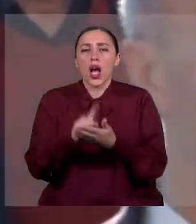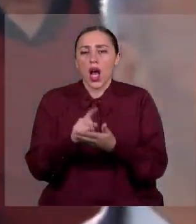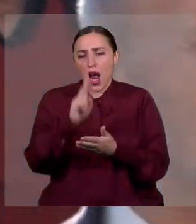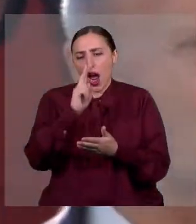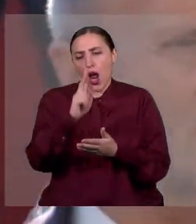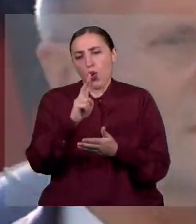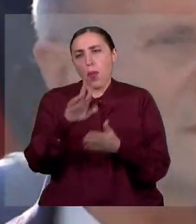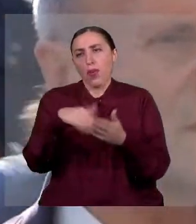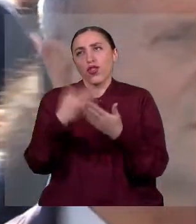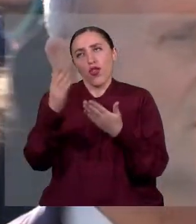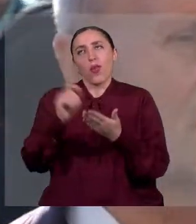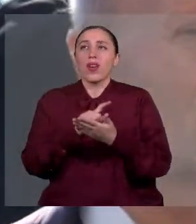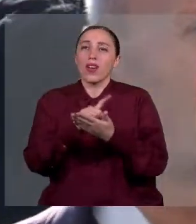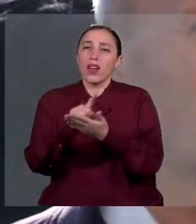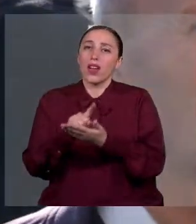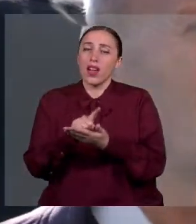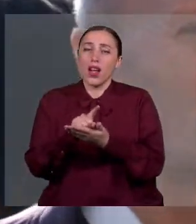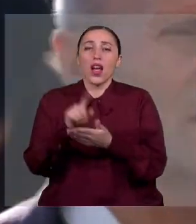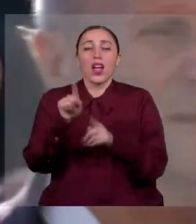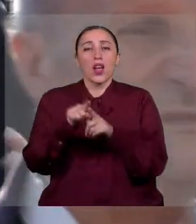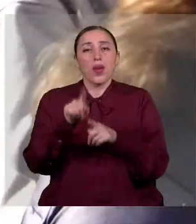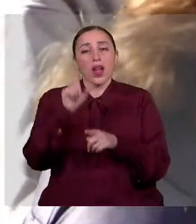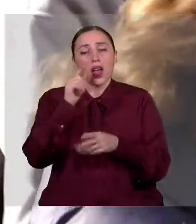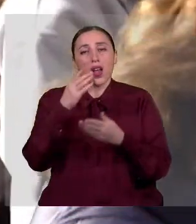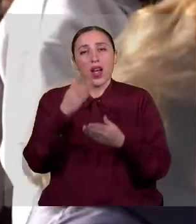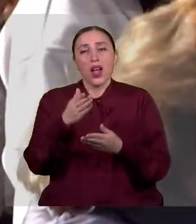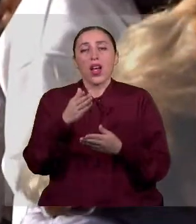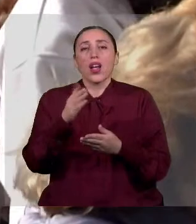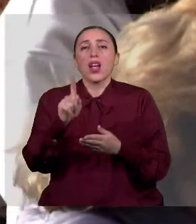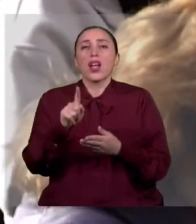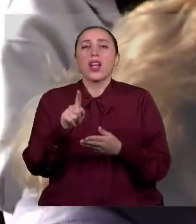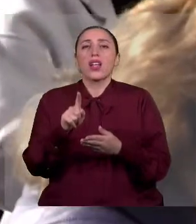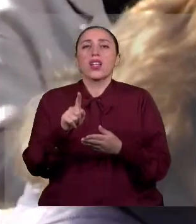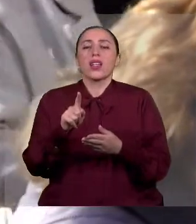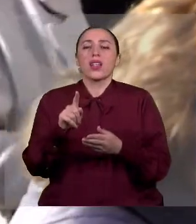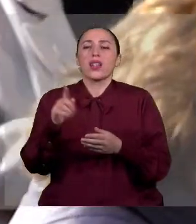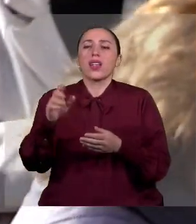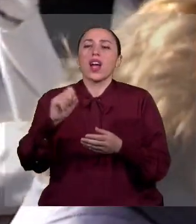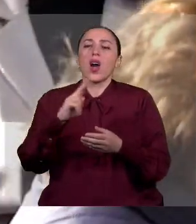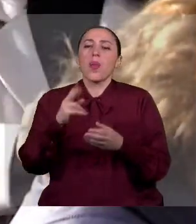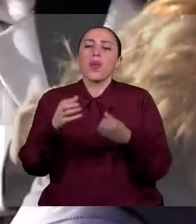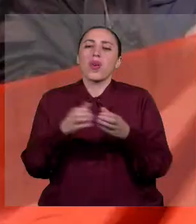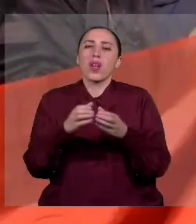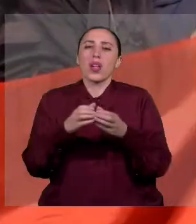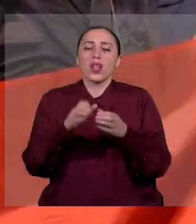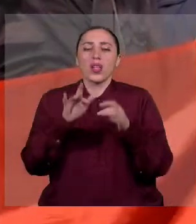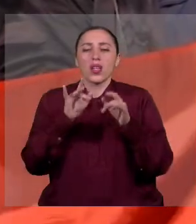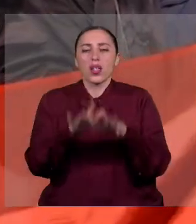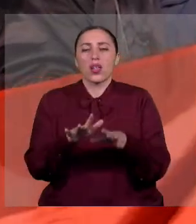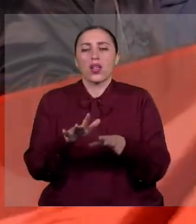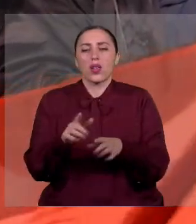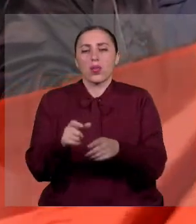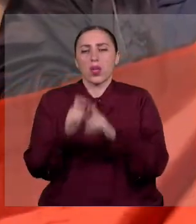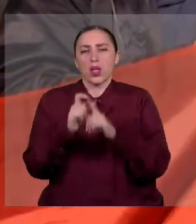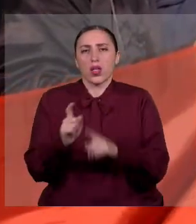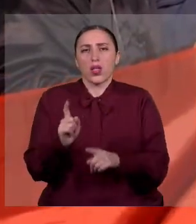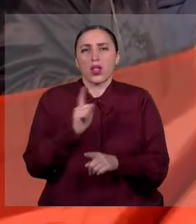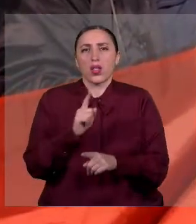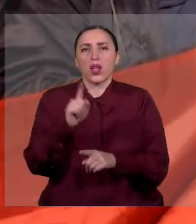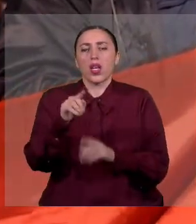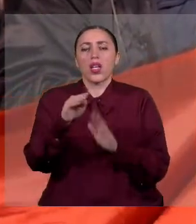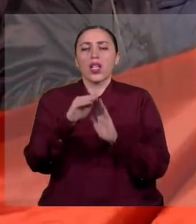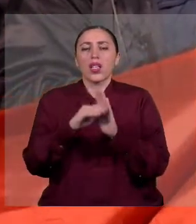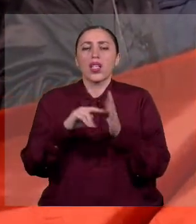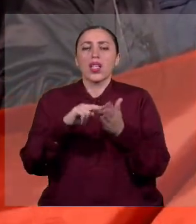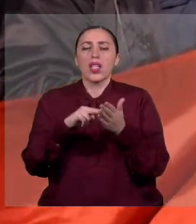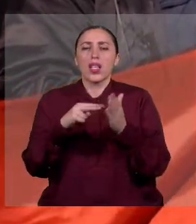է քննարկվում է։ Երևանը նաև դաշինքի հստակ քաղաքական գնահատականն է ակնկալում։ Իրազեկ քաղաքացիների միավորման ծրագրերի